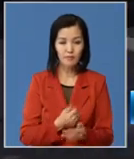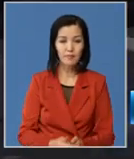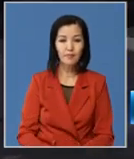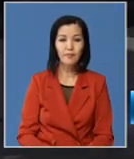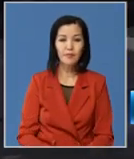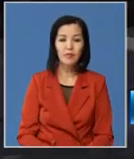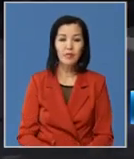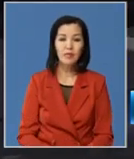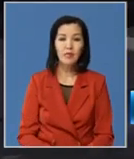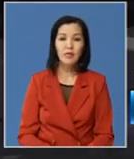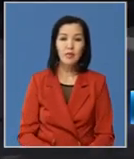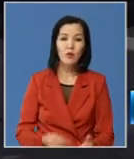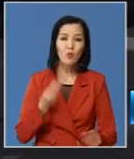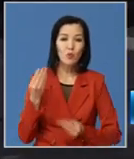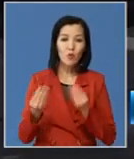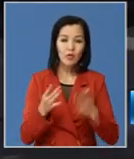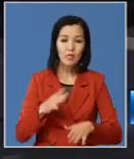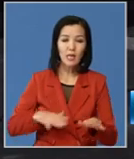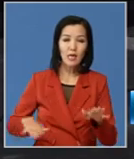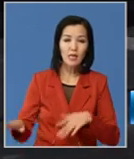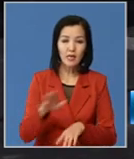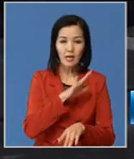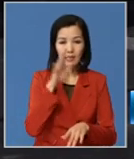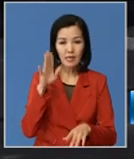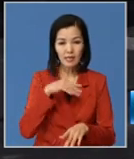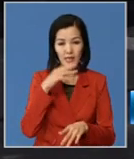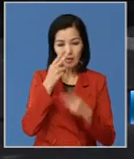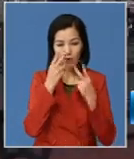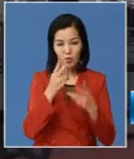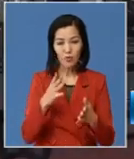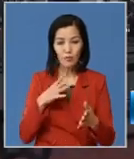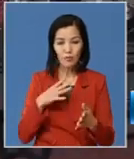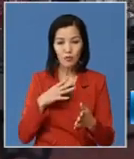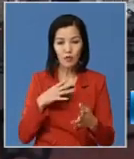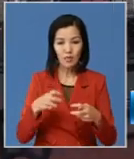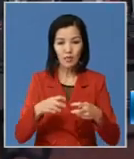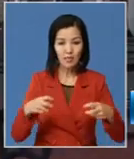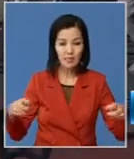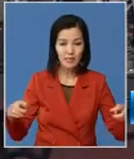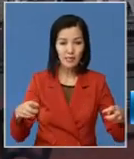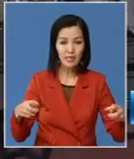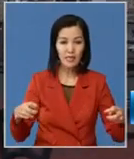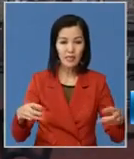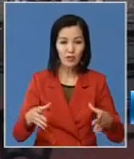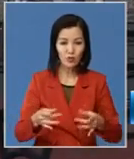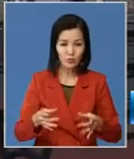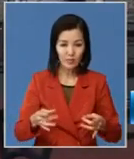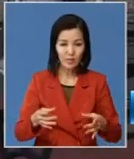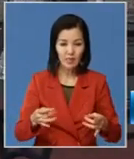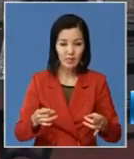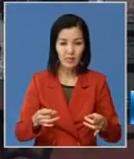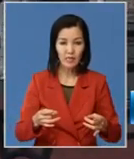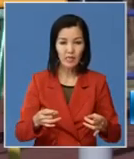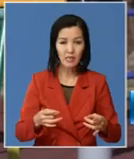разы болсын. Балашағаныз қызын көріндер, көп жасаңдар, осылай-осылай жақсы адамдар бола